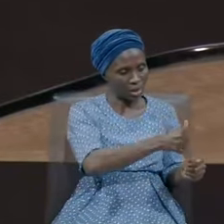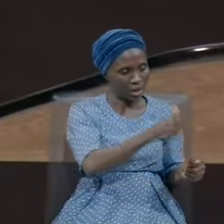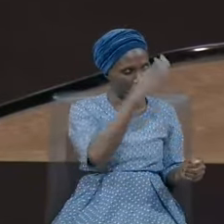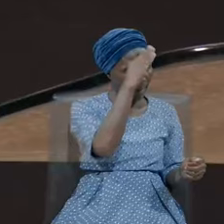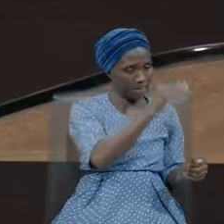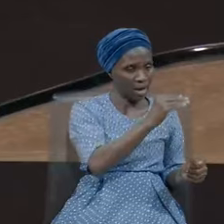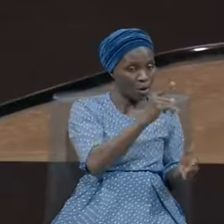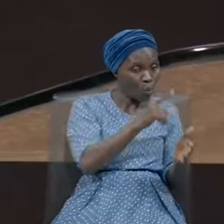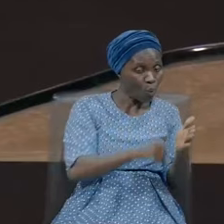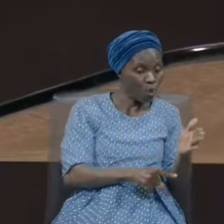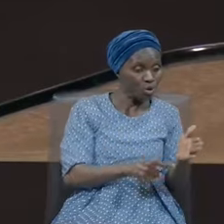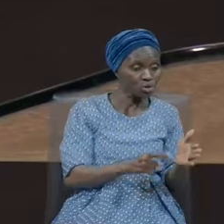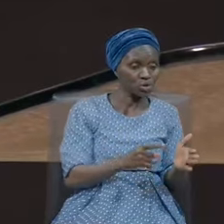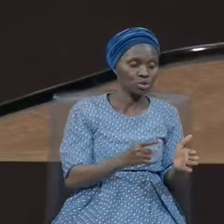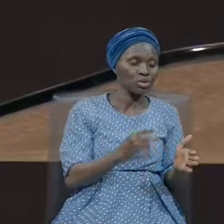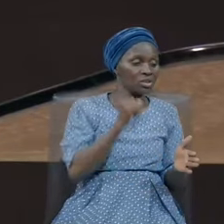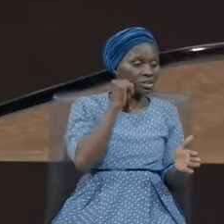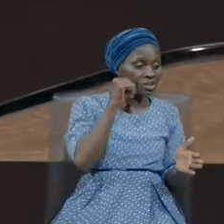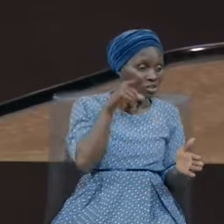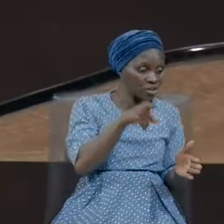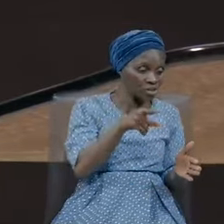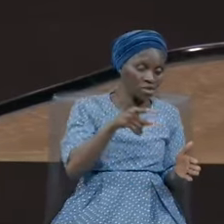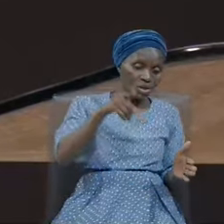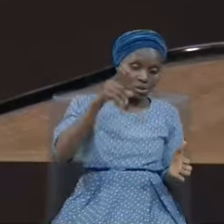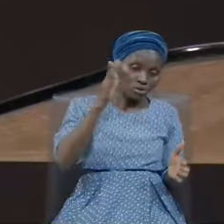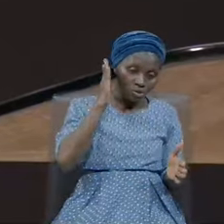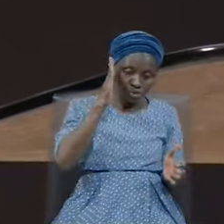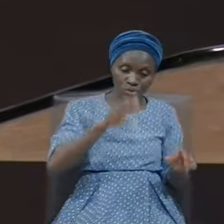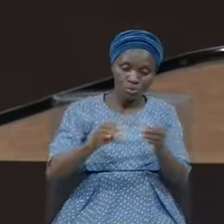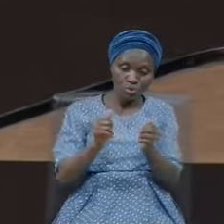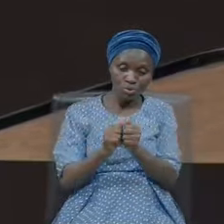faire avec son mari seul,